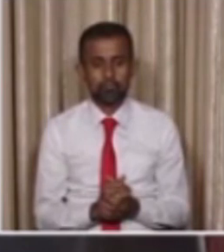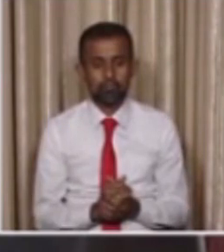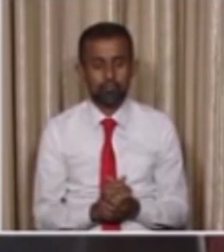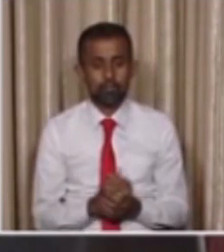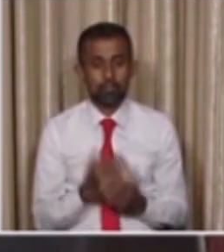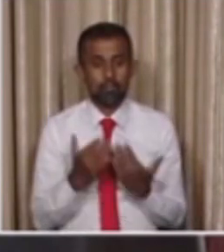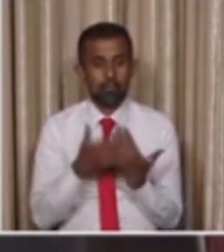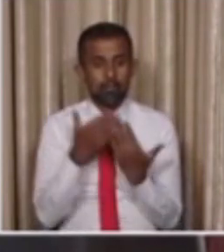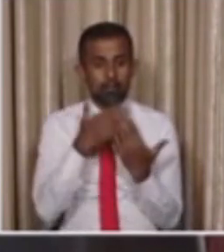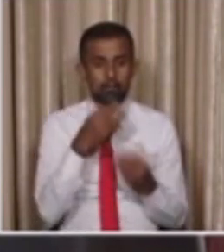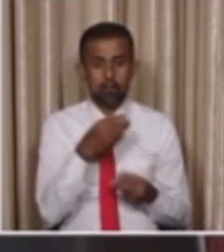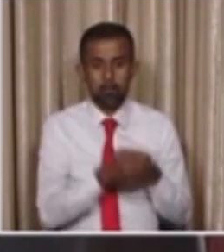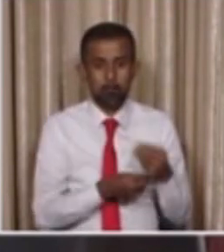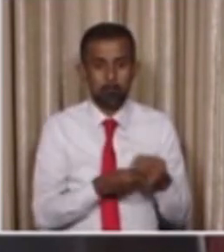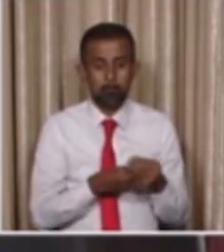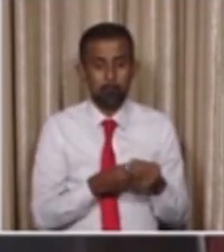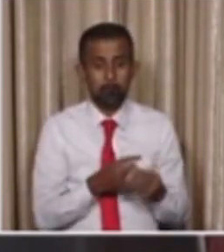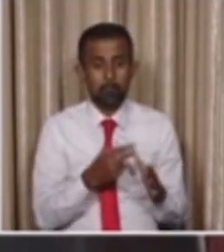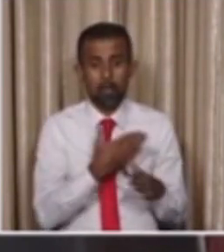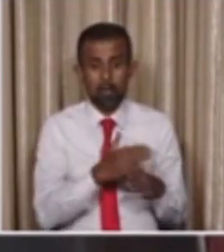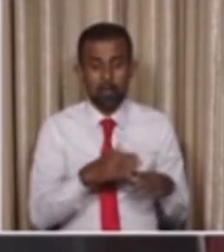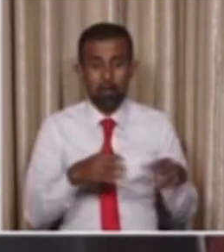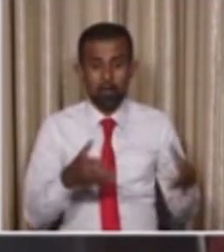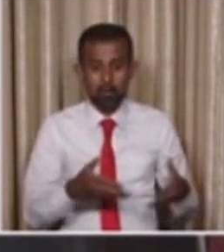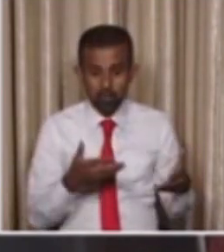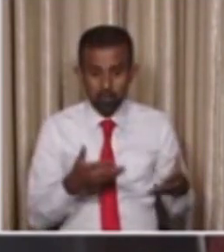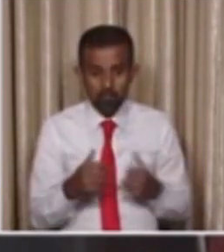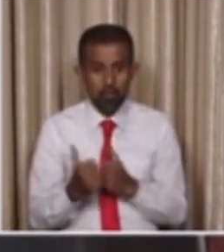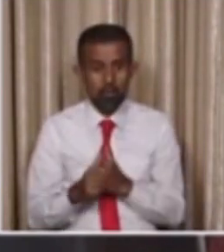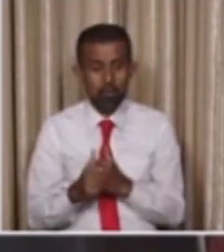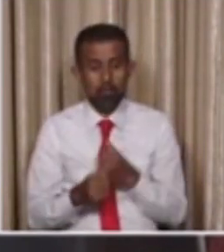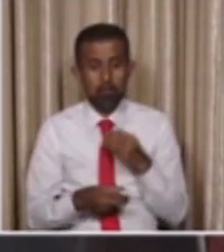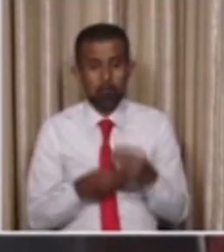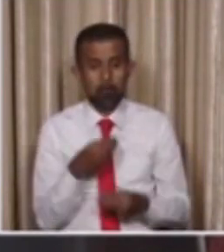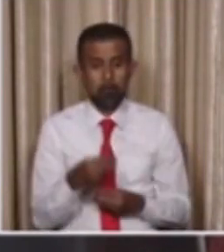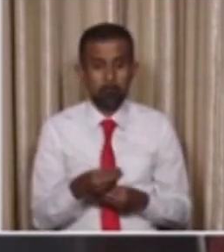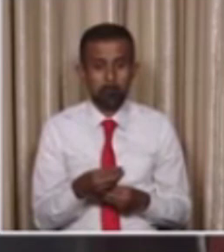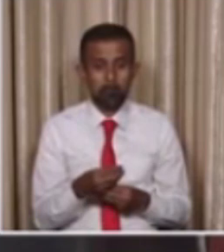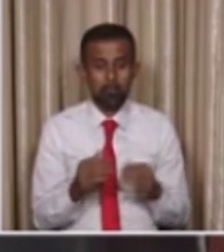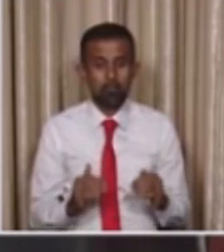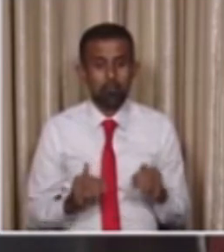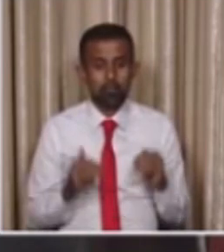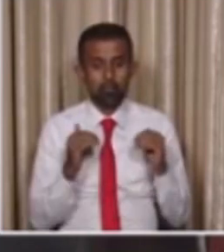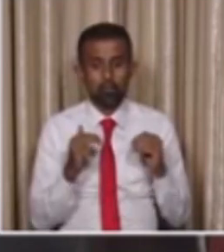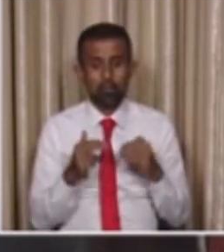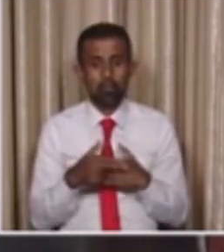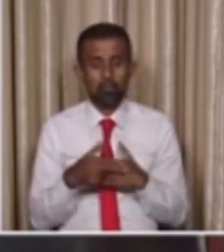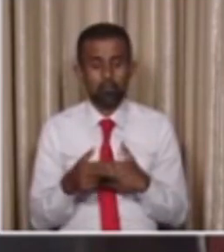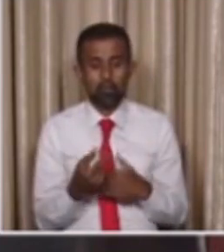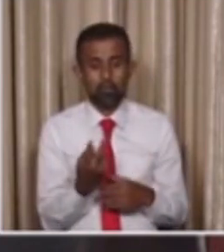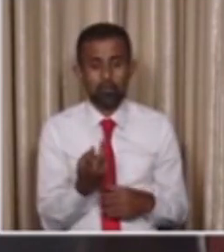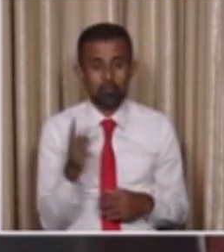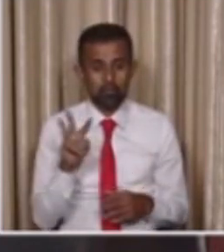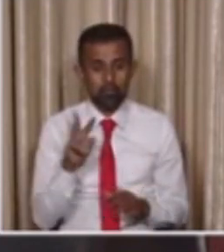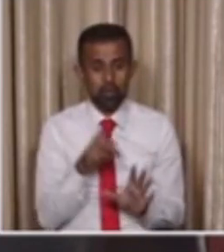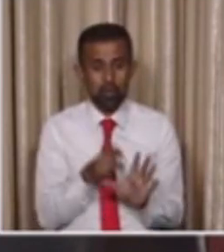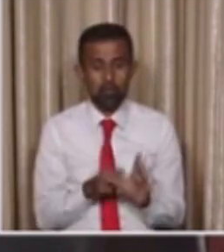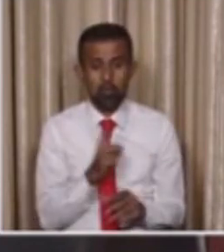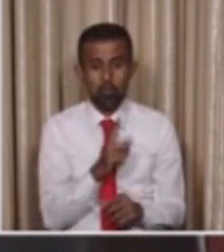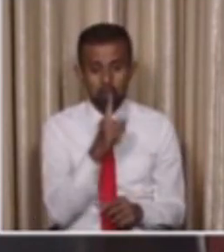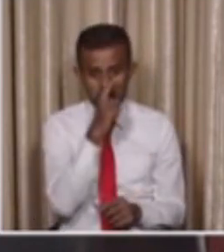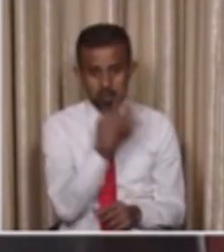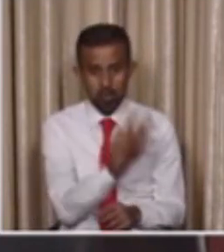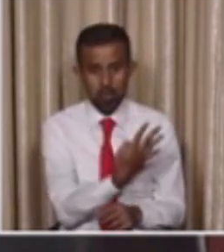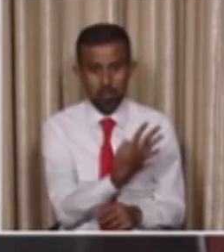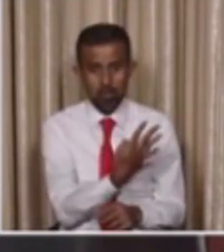ඉදිකිරීමේ කර්මාන්තය, පතල්හා කැඳින් කර්මාන්තය, නිෂ්පාදන කර්මාන්තය යන උපාංශයන් වර්ධනය හේතු කොටගෙන 2023 වසරේ පළමු කාර්තුවේදී